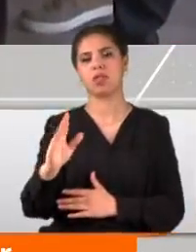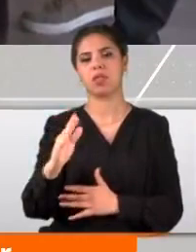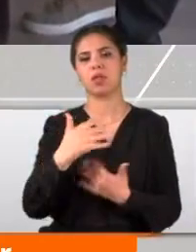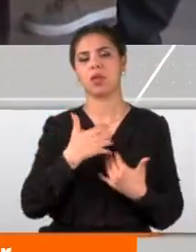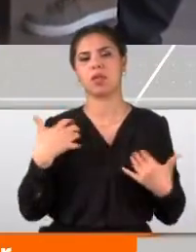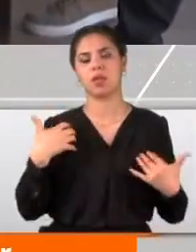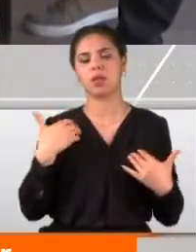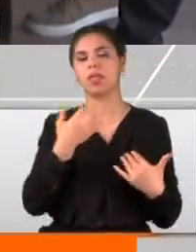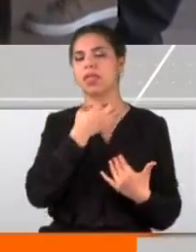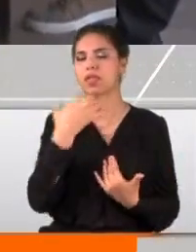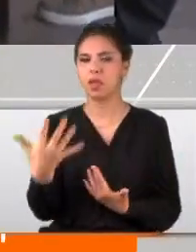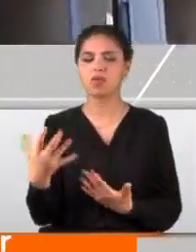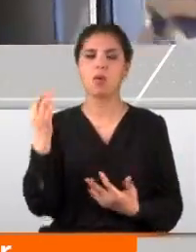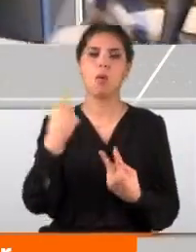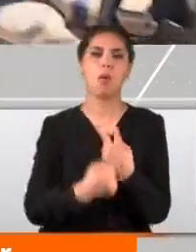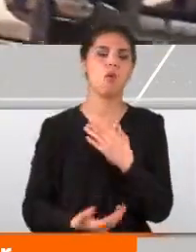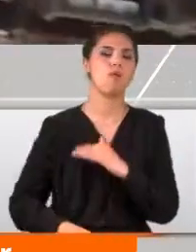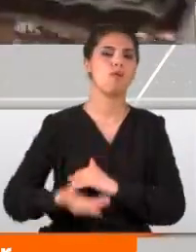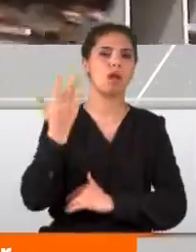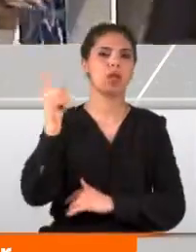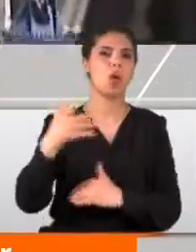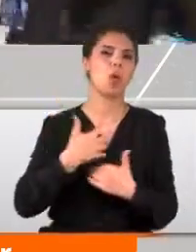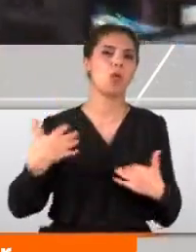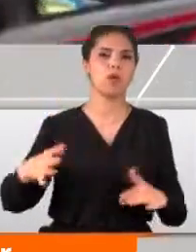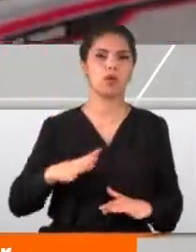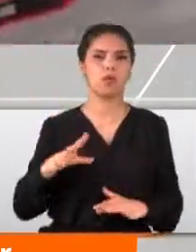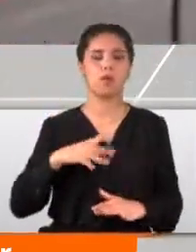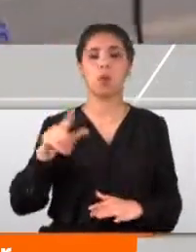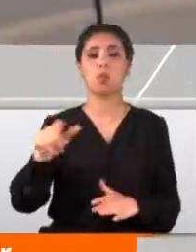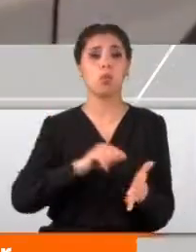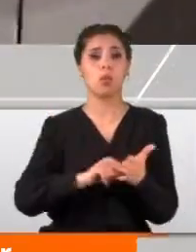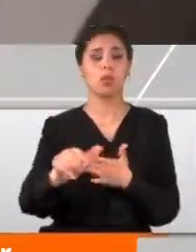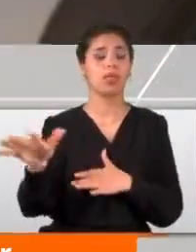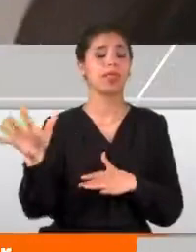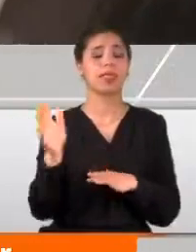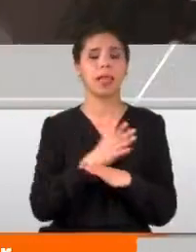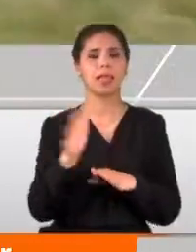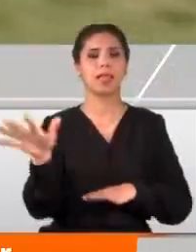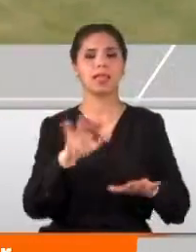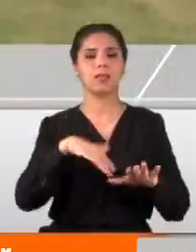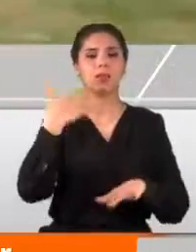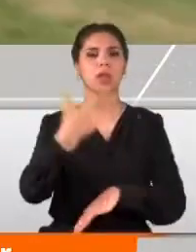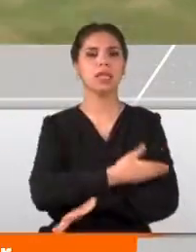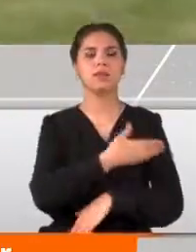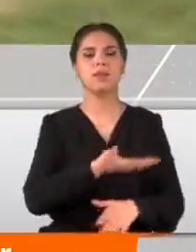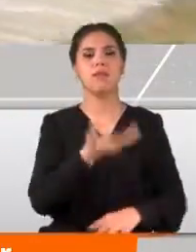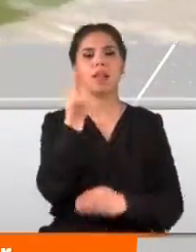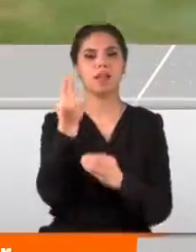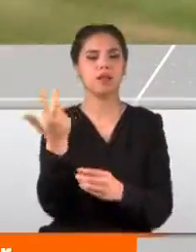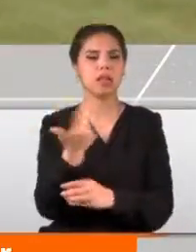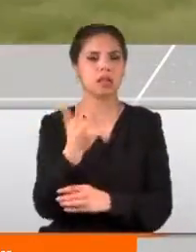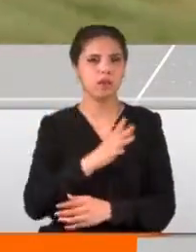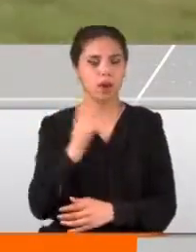teveccühde bulundu ve oy oranlarında Erdoğan'a güvendi. Tabii bütün bunlarda depremden sonra yapılan hizmetlerin hızlı